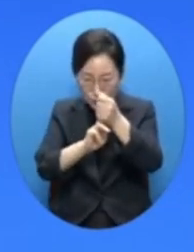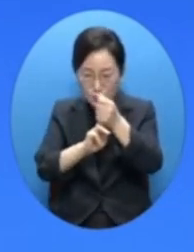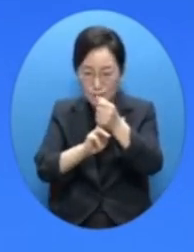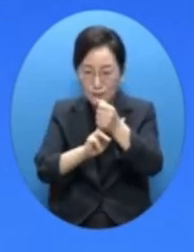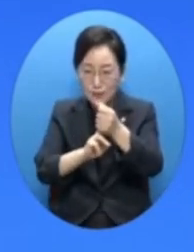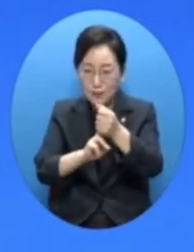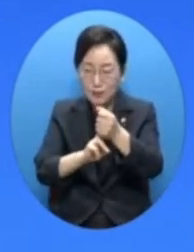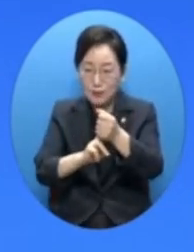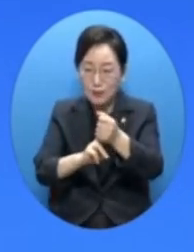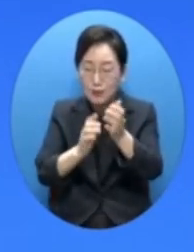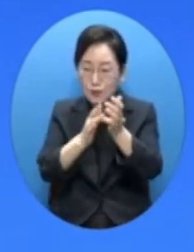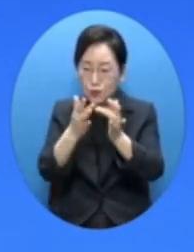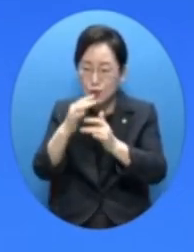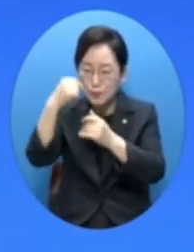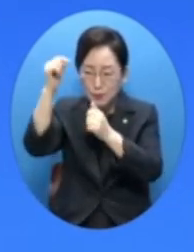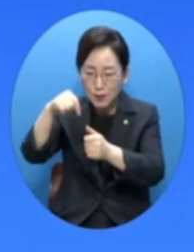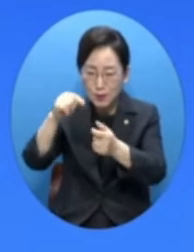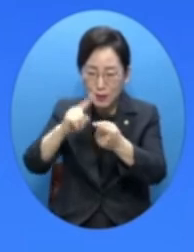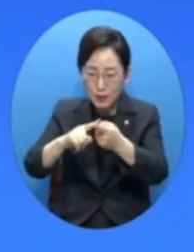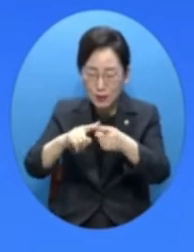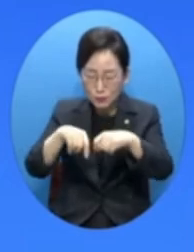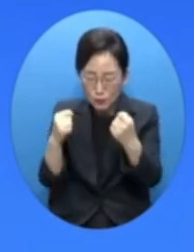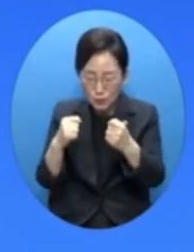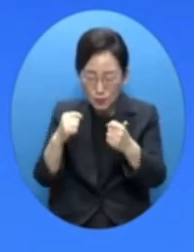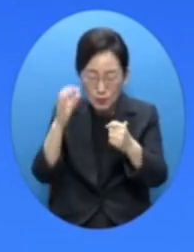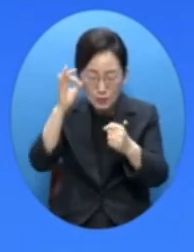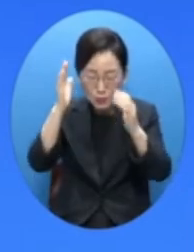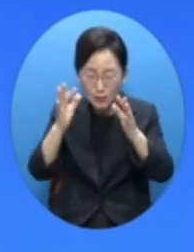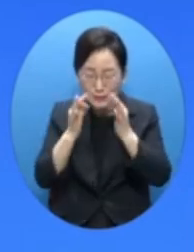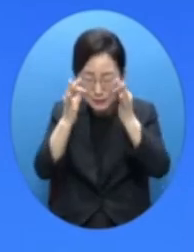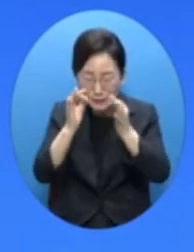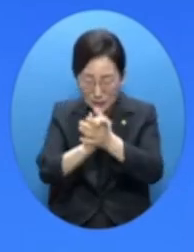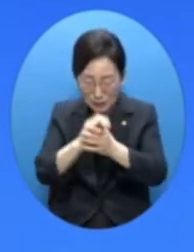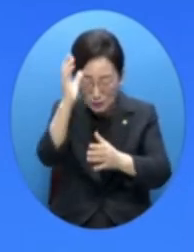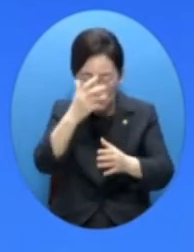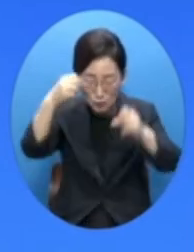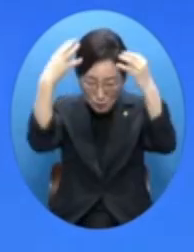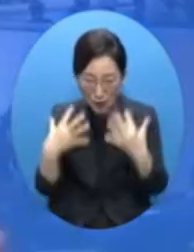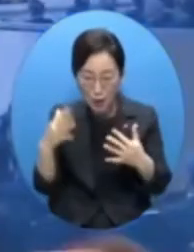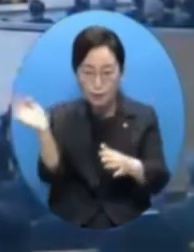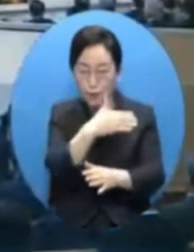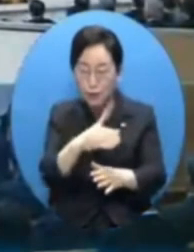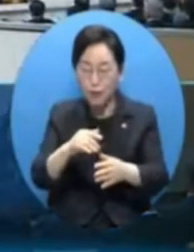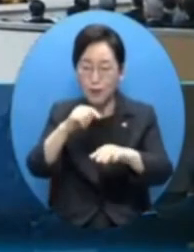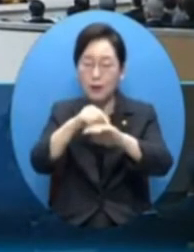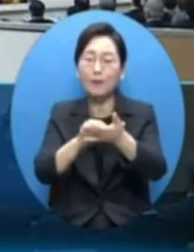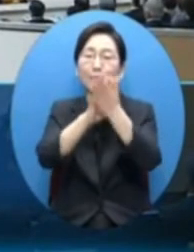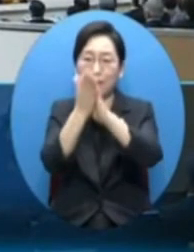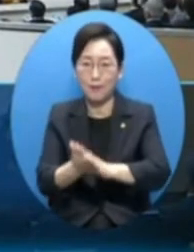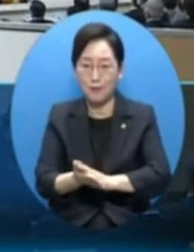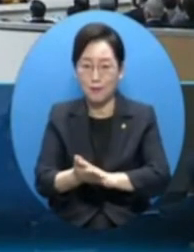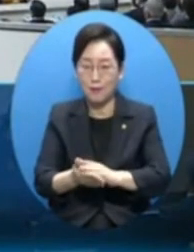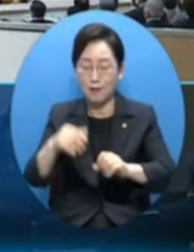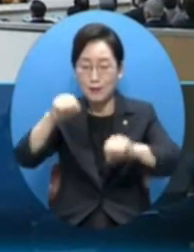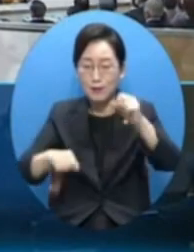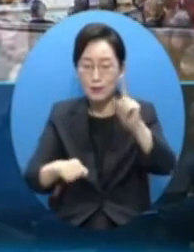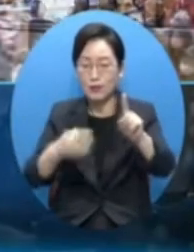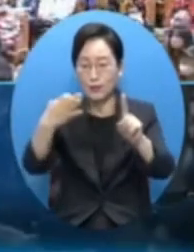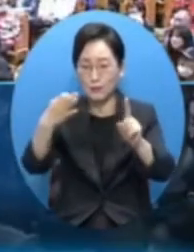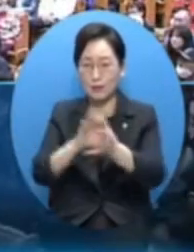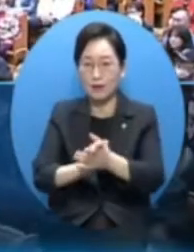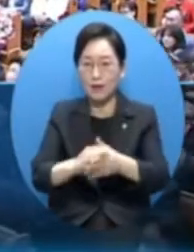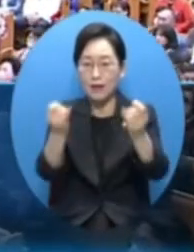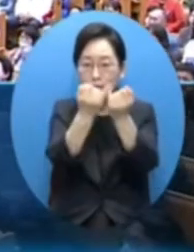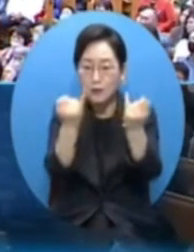예수님 말씀 순종해서 열흘 동안 간이 기도하다 성령 받고 난 다음 완전히 달라졌습니다. 사도행전 1장 14절에 성령 밖에서 저들이 기도합니다.